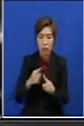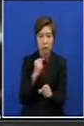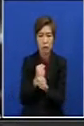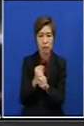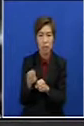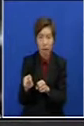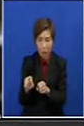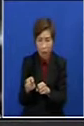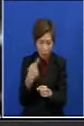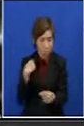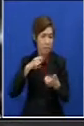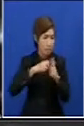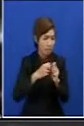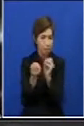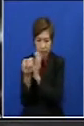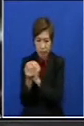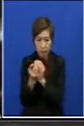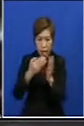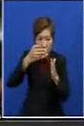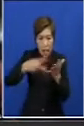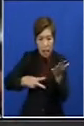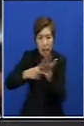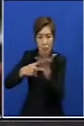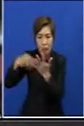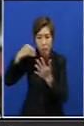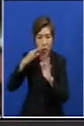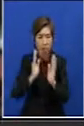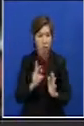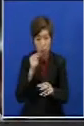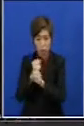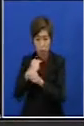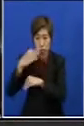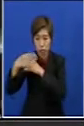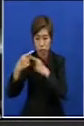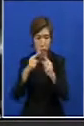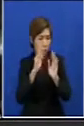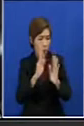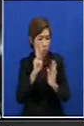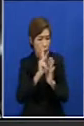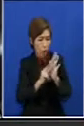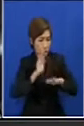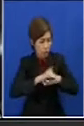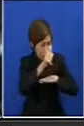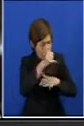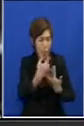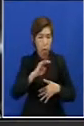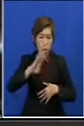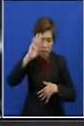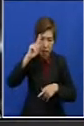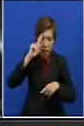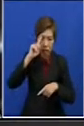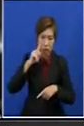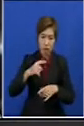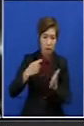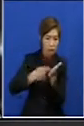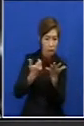ที่มันก็มีเหตุการณ์ต่างๆเข้ามากดดันพวกเรามีผู้รู้กฎหมายบ้างบริษัทฝ่ายตรงข้ามบ้างเพื่อจะมาขอเอ